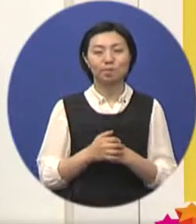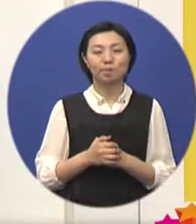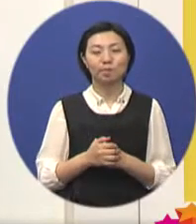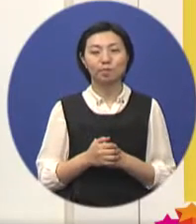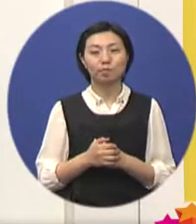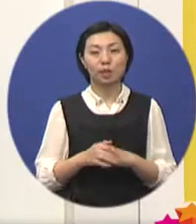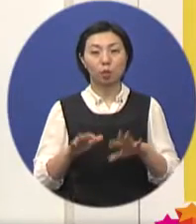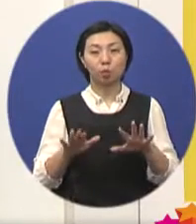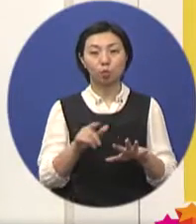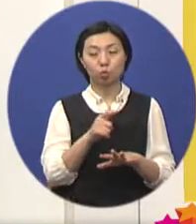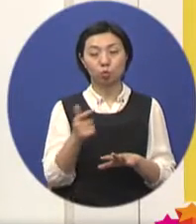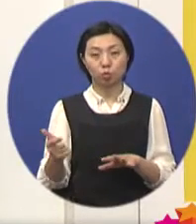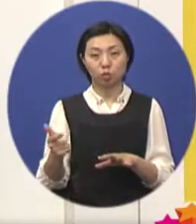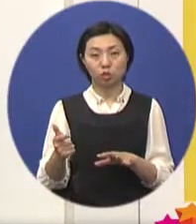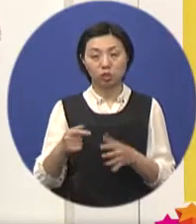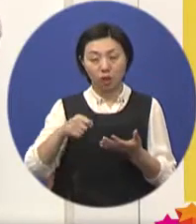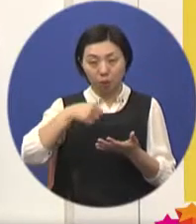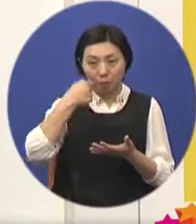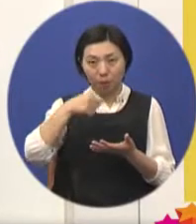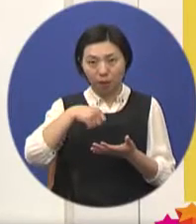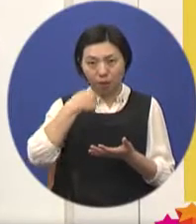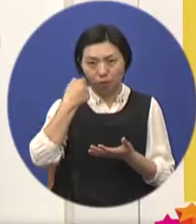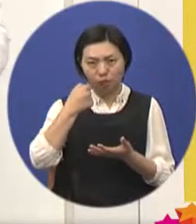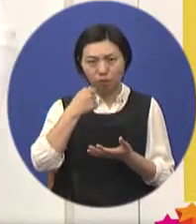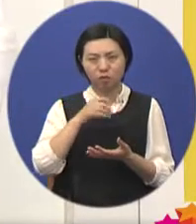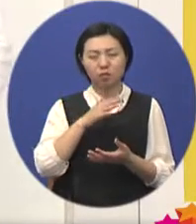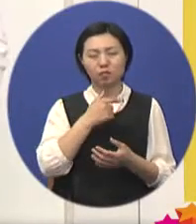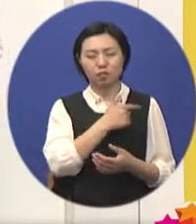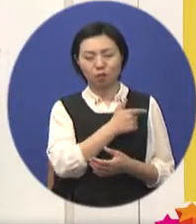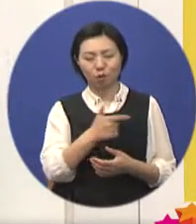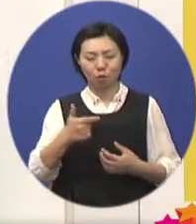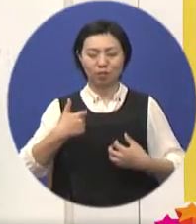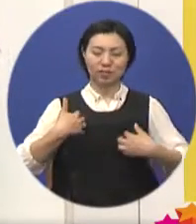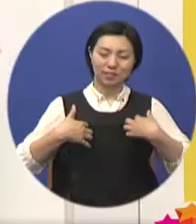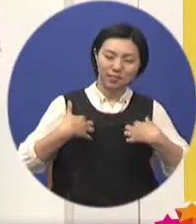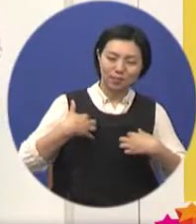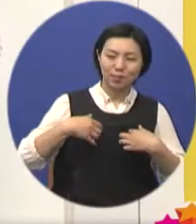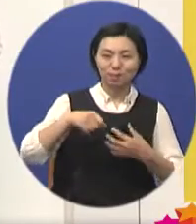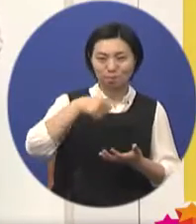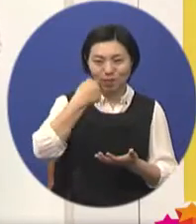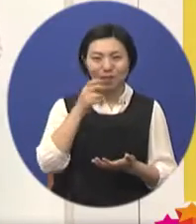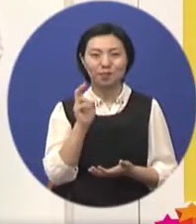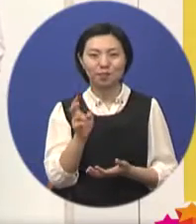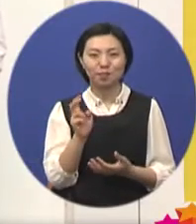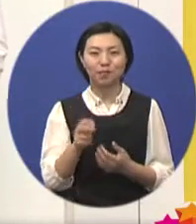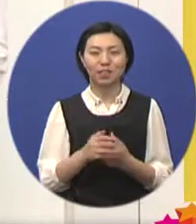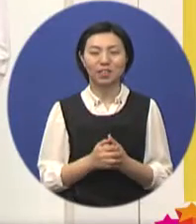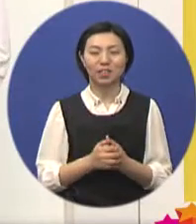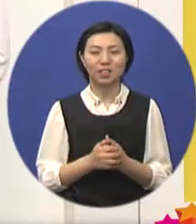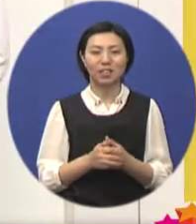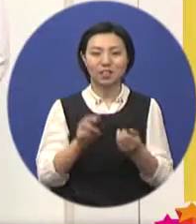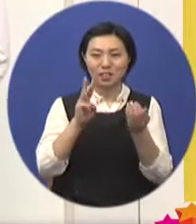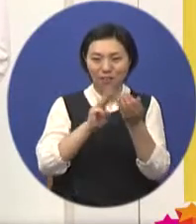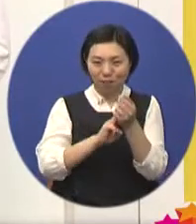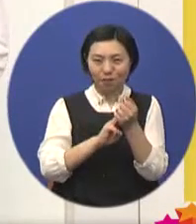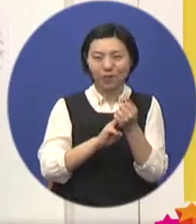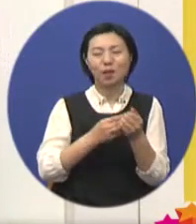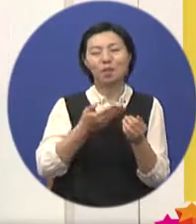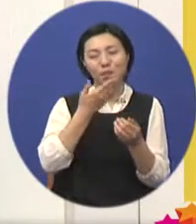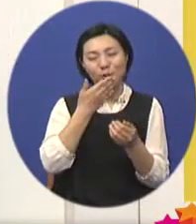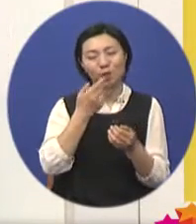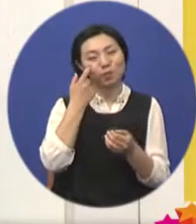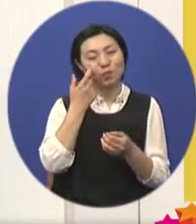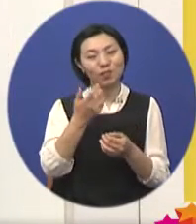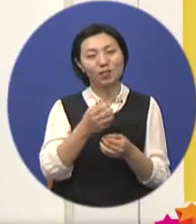네. 오늘 저녁 식사는 네. 너무너무 네. 즐거운 식사가 네. 되지 않을까. 예, 늘 삼겹살 드세요. 그러잖아요. 1등 하면